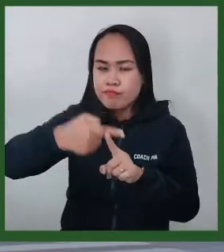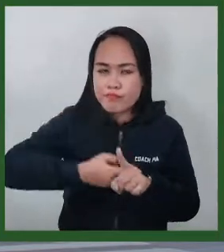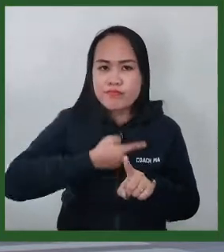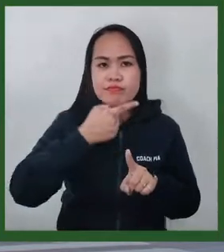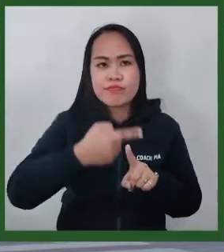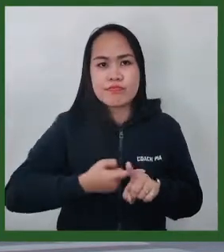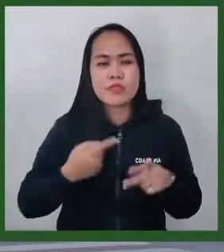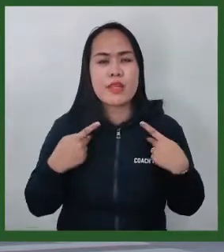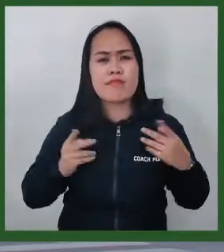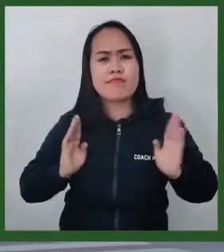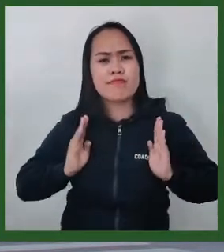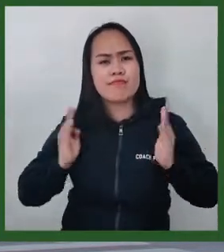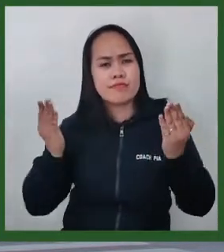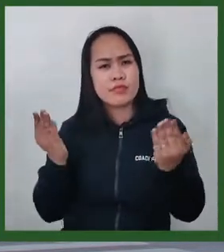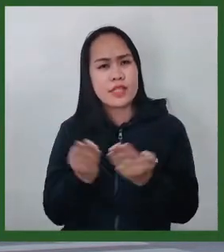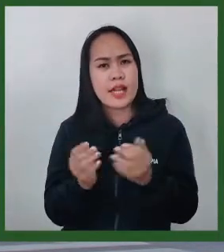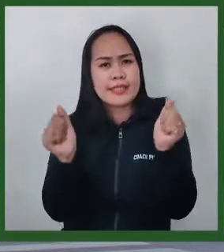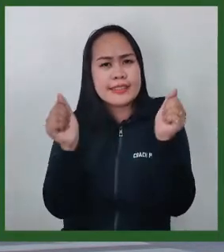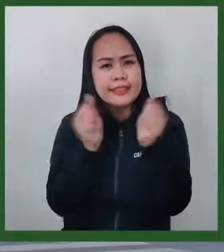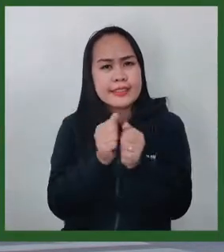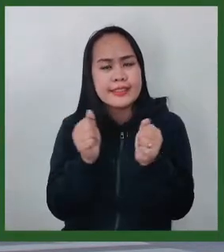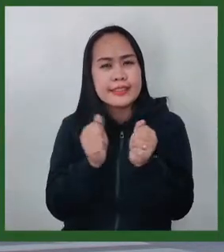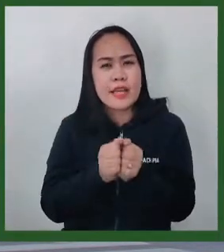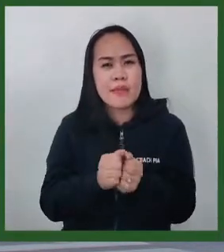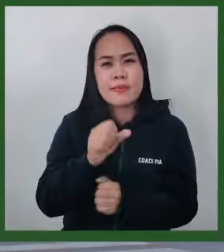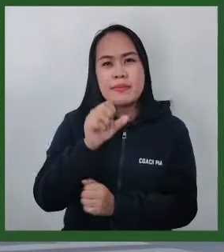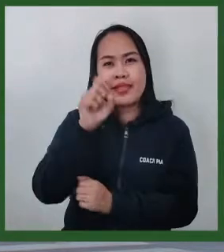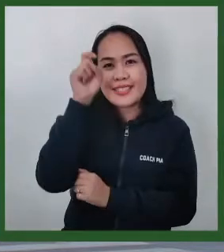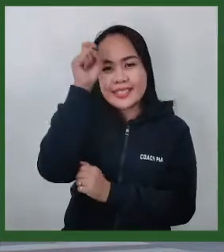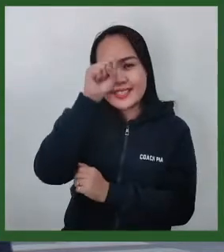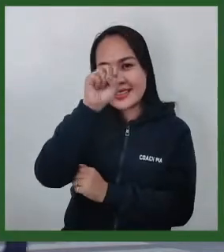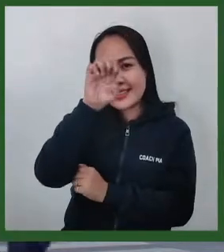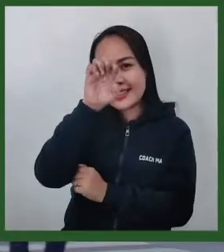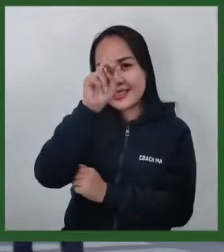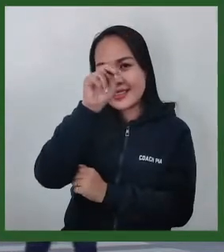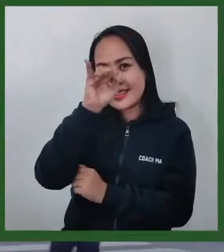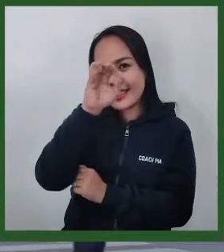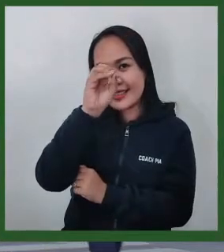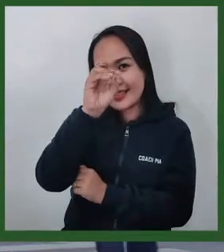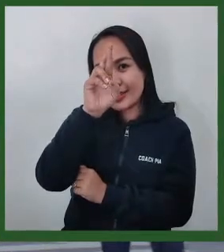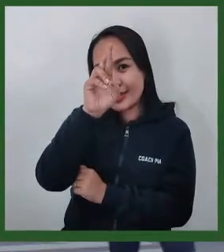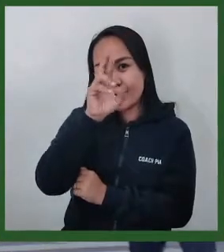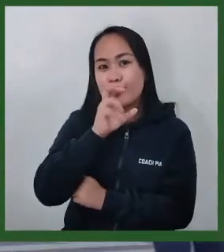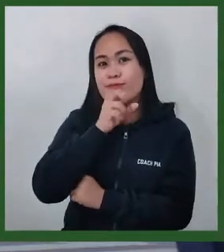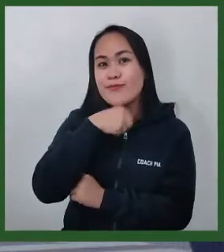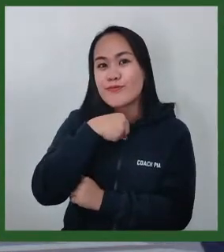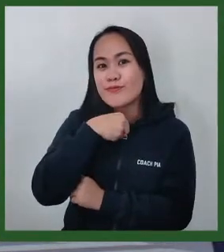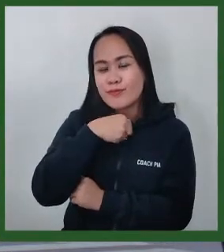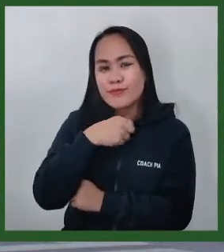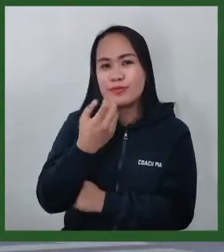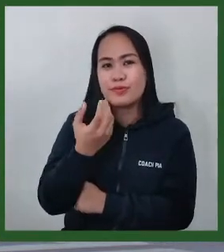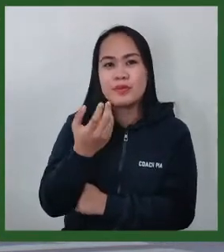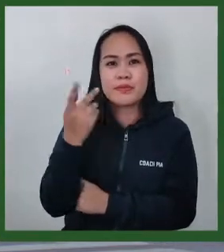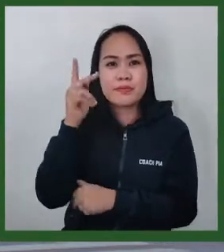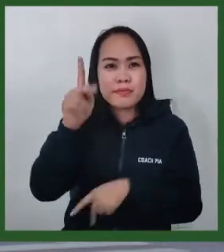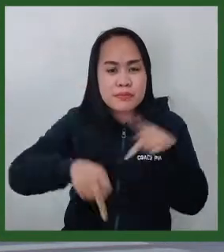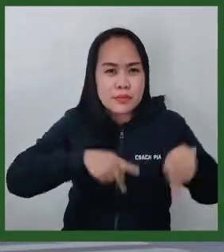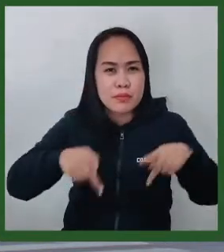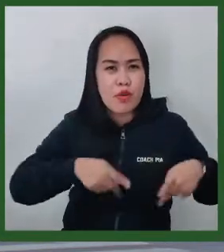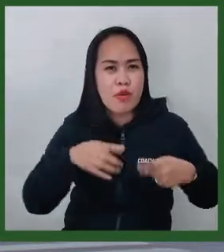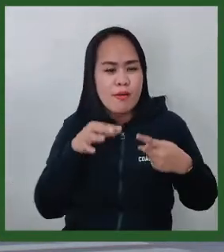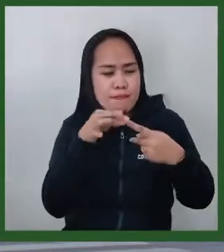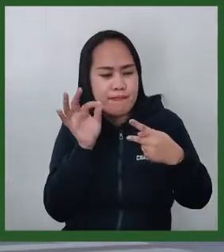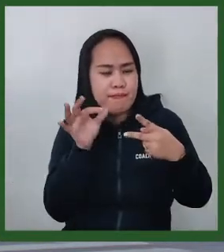ating barangay, kasama po ang Office of the Senior Citizens, ay nag-select ng 12 na of the